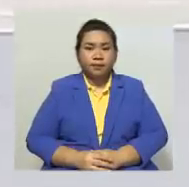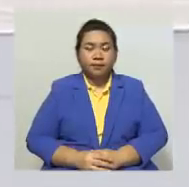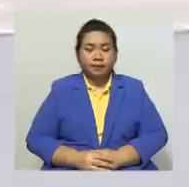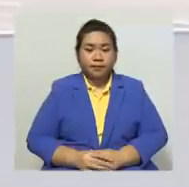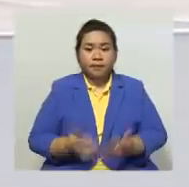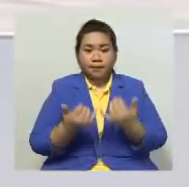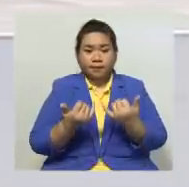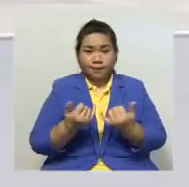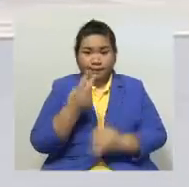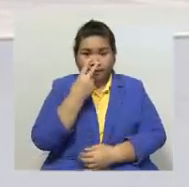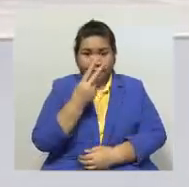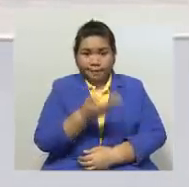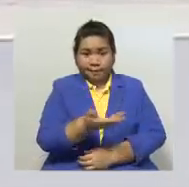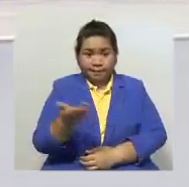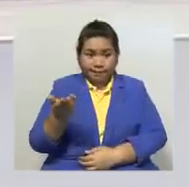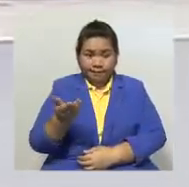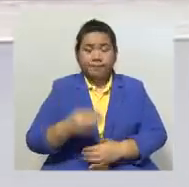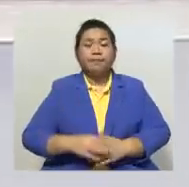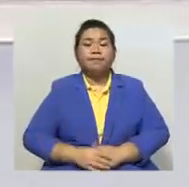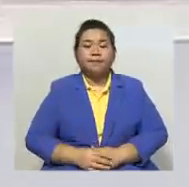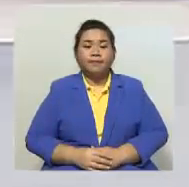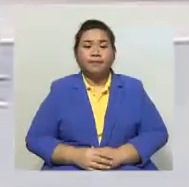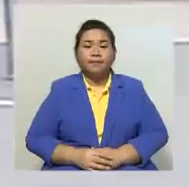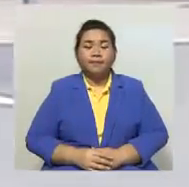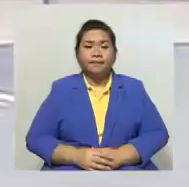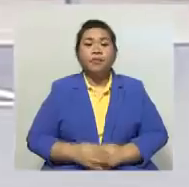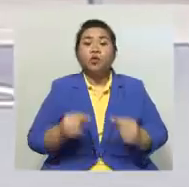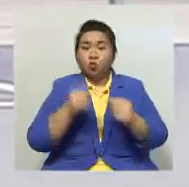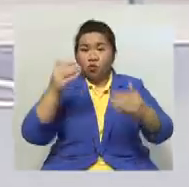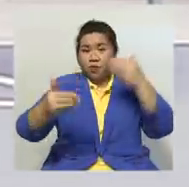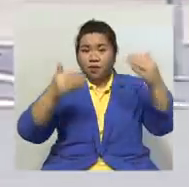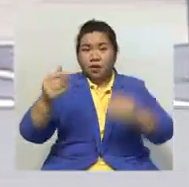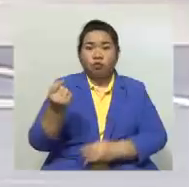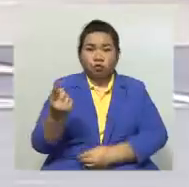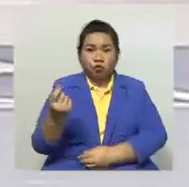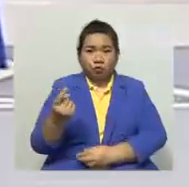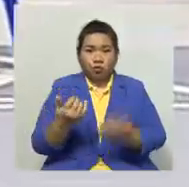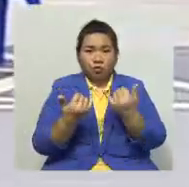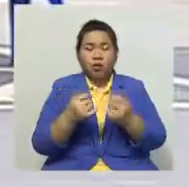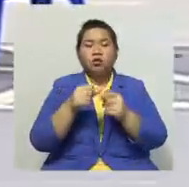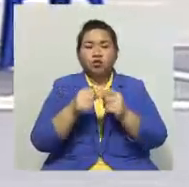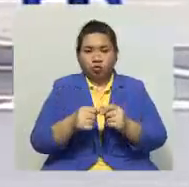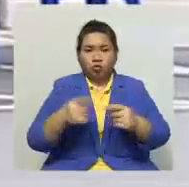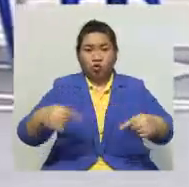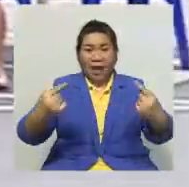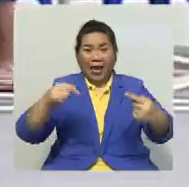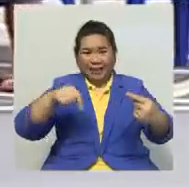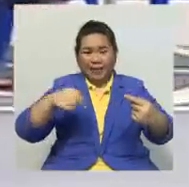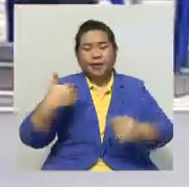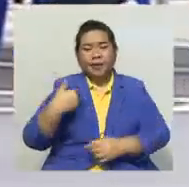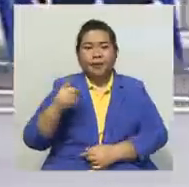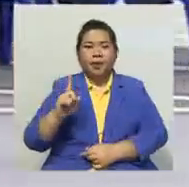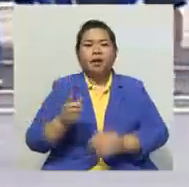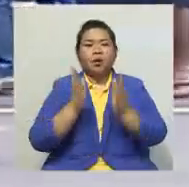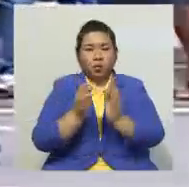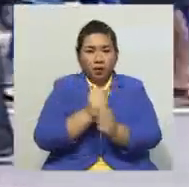และนี่นะคะคุณผู้ชมคะคุณกรองแก้วคุณปวีณานะคะนี่คือบรรยากาศสดๆที่บริเวณด่านตรงนี้นะคะก็มีทางเ